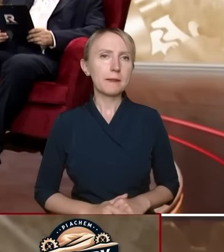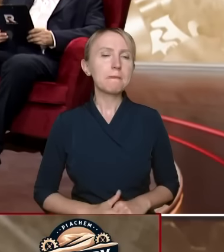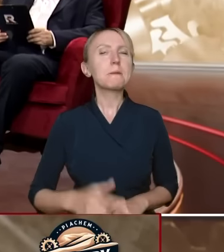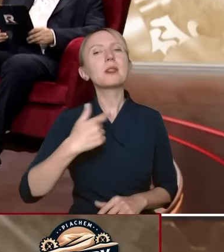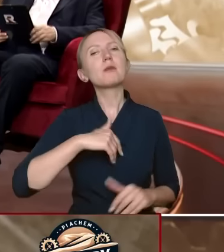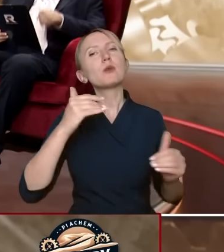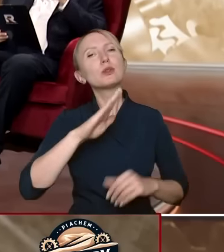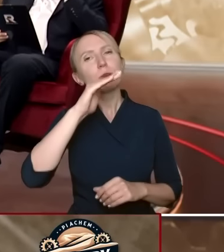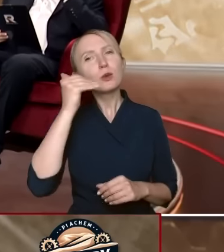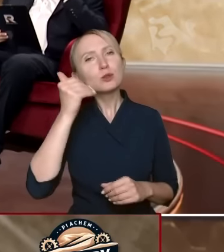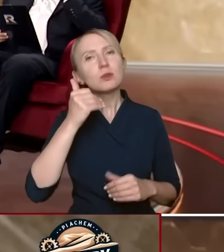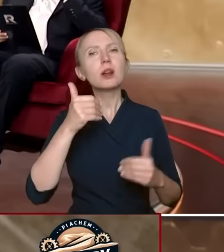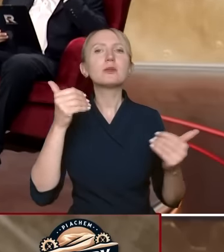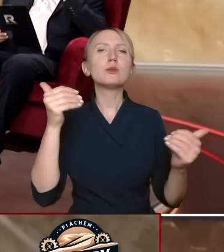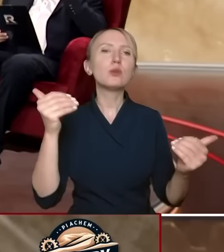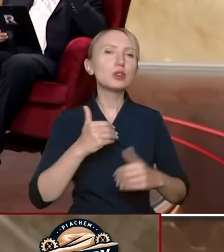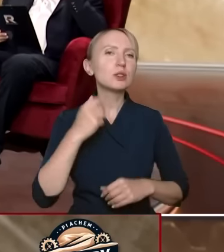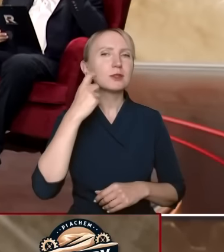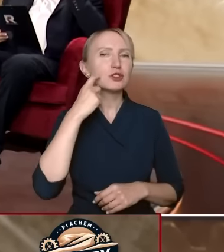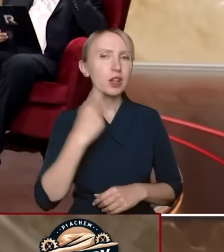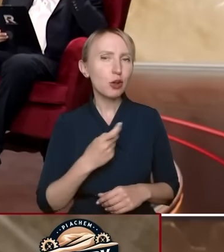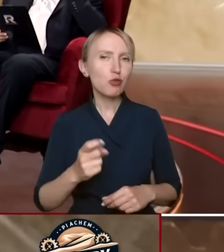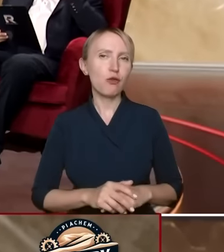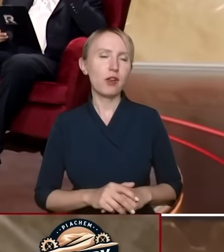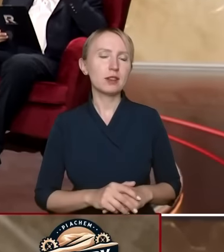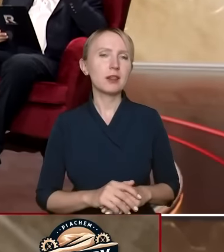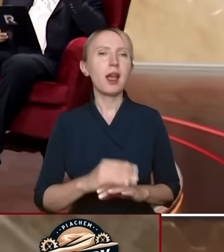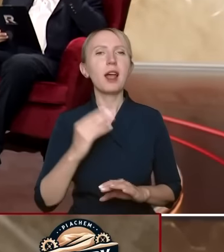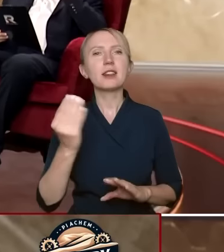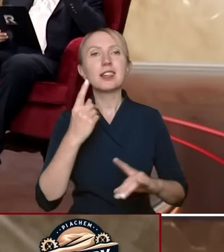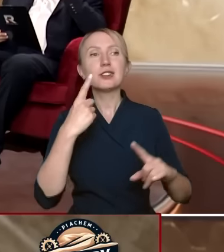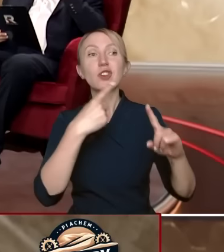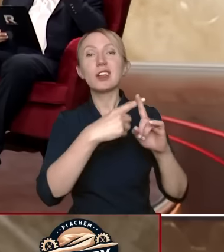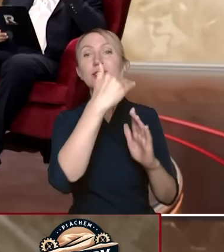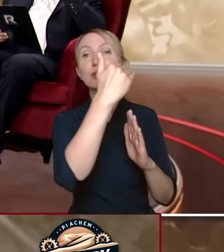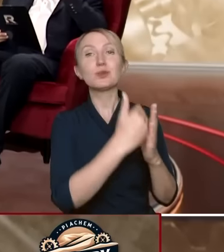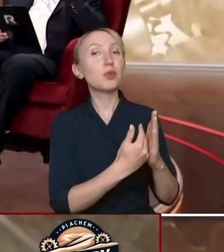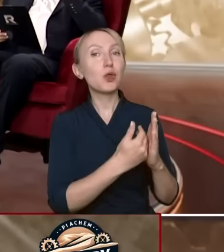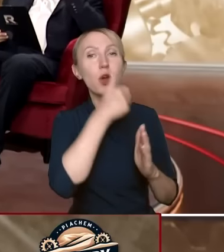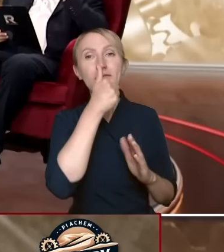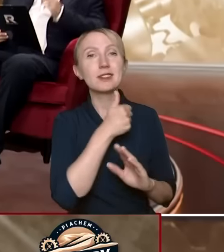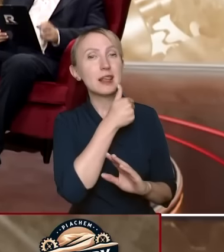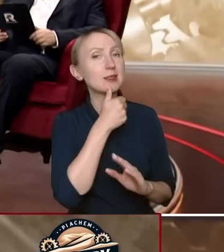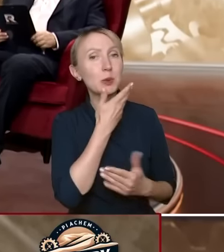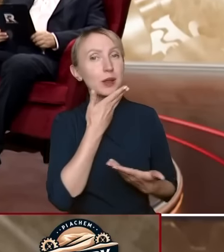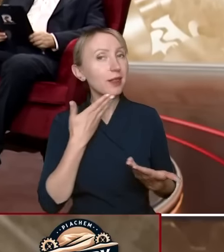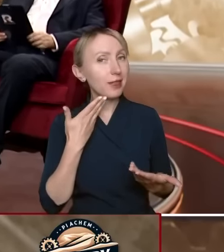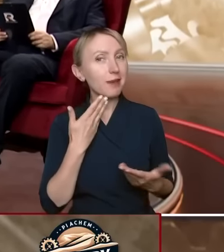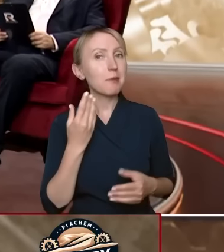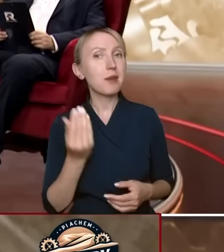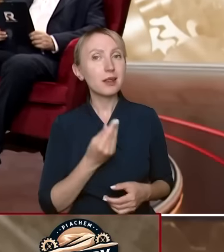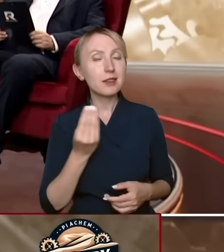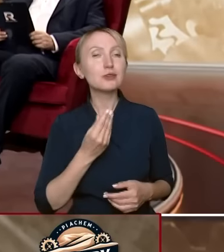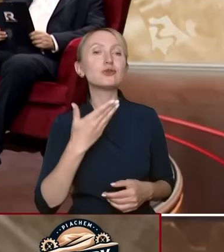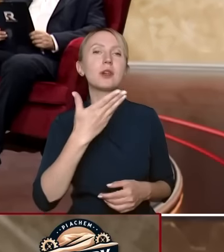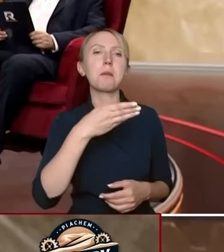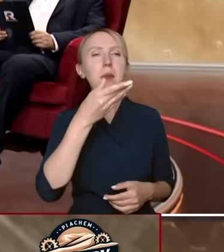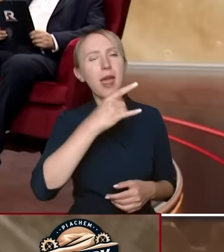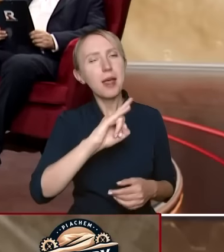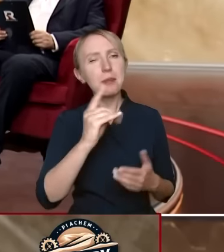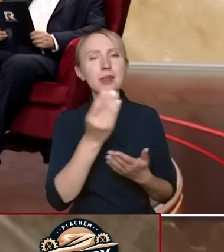jeszcze uśmiechać, możemy jeszcze z tego żartować, że jeszcze na X-ie cenzury nie ma i jeszcze takie memy czy